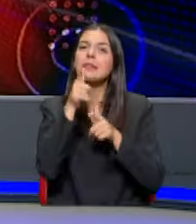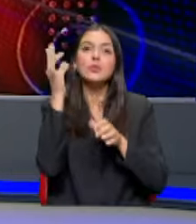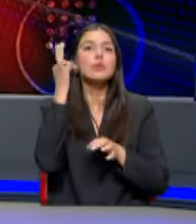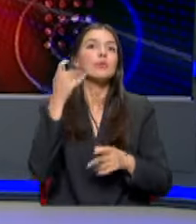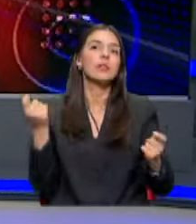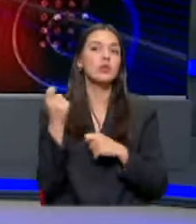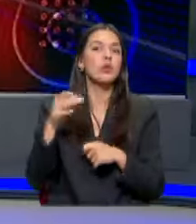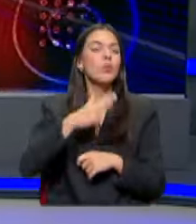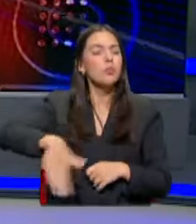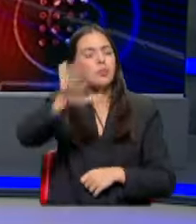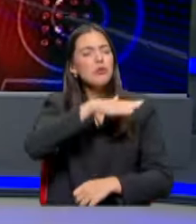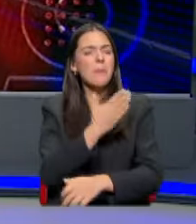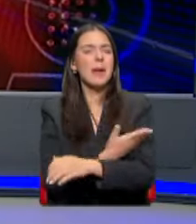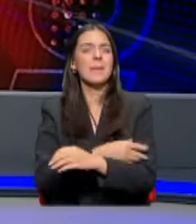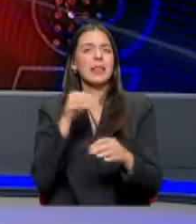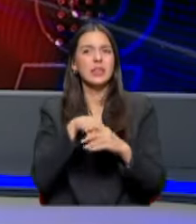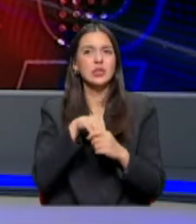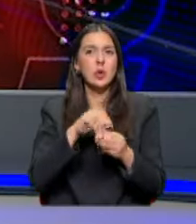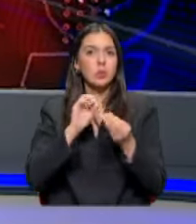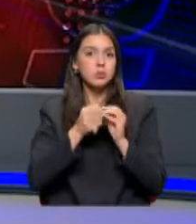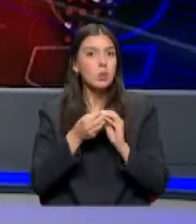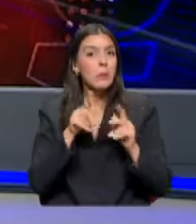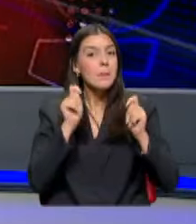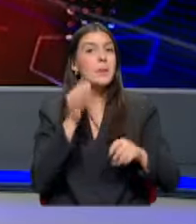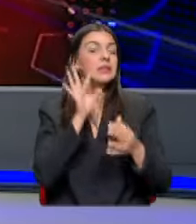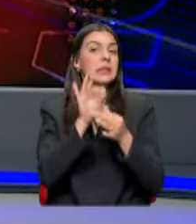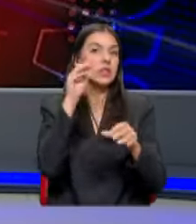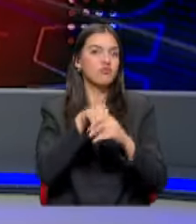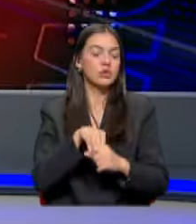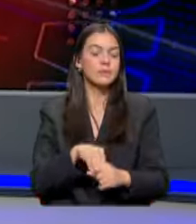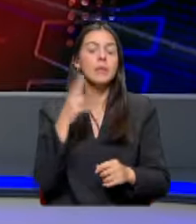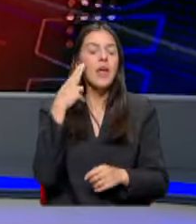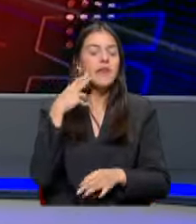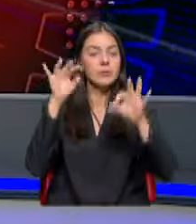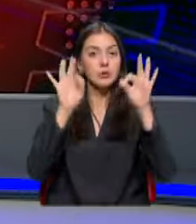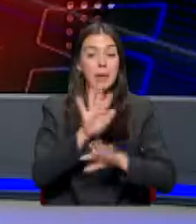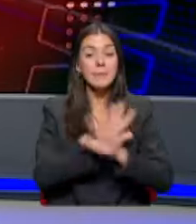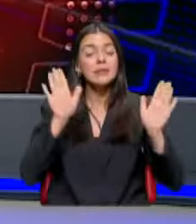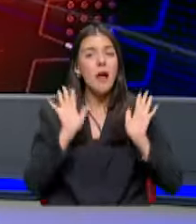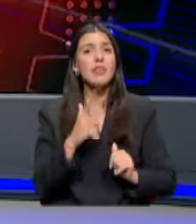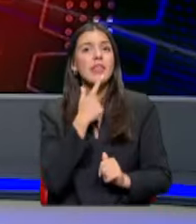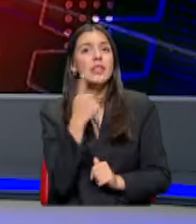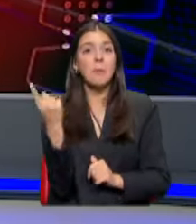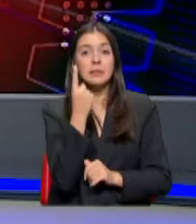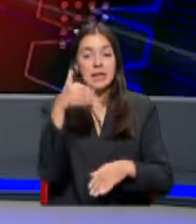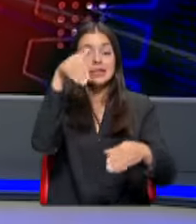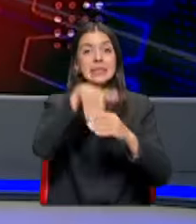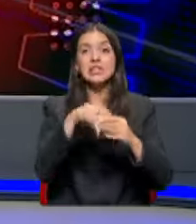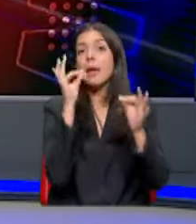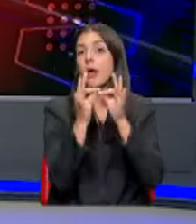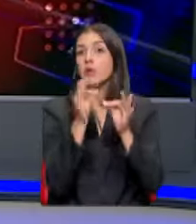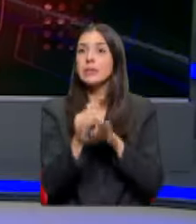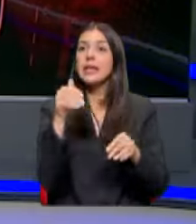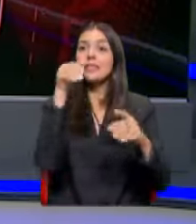duyurmaya çalışıyoruz. Bütün memleket adına, dertlenenler adına. Efendim şimdi bitsin artık diyeceğimiz bir şey de seçim ekonomisi,